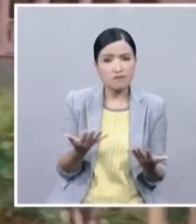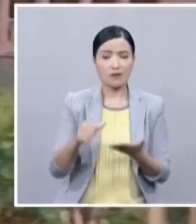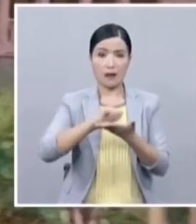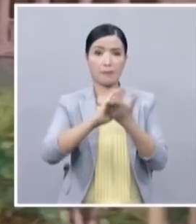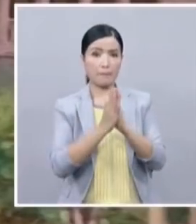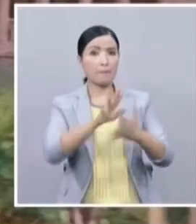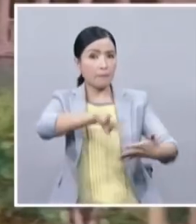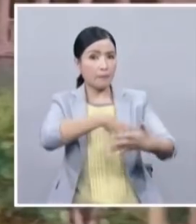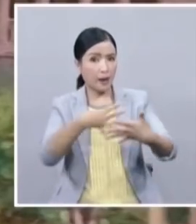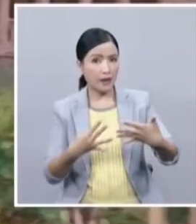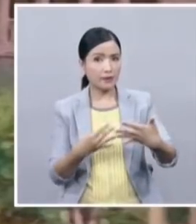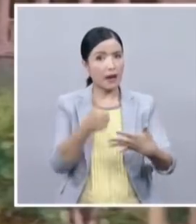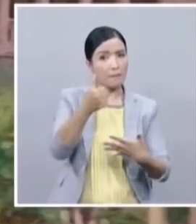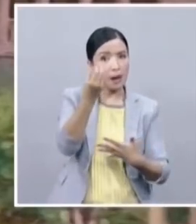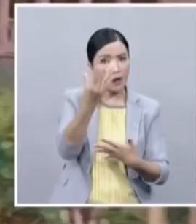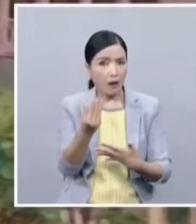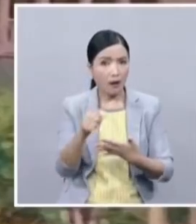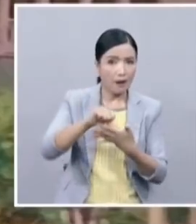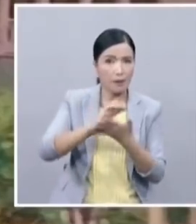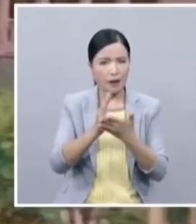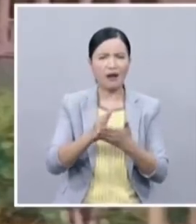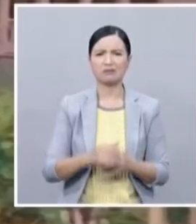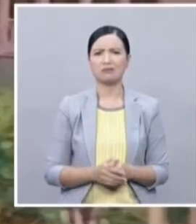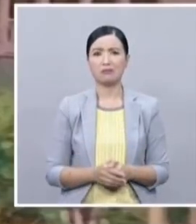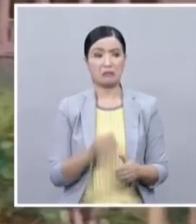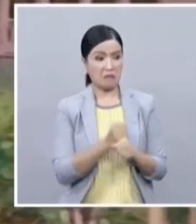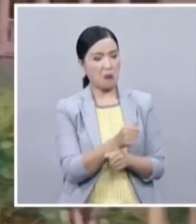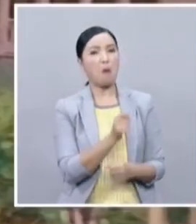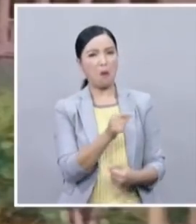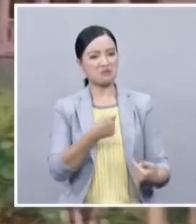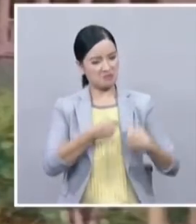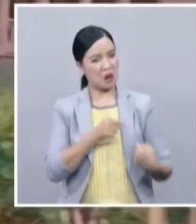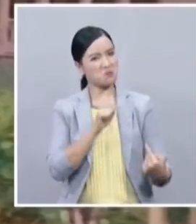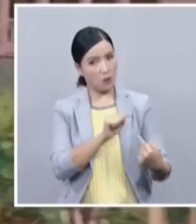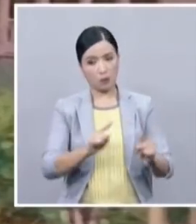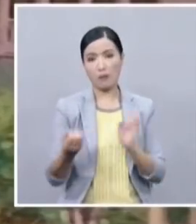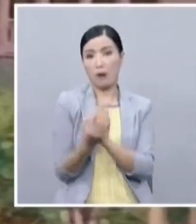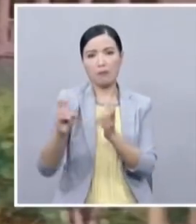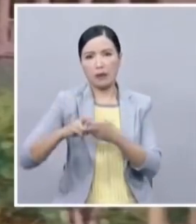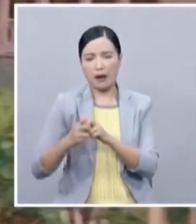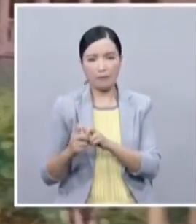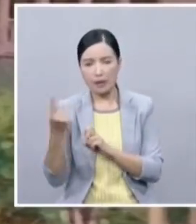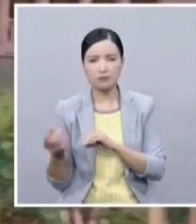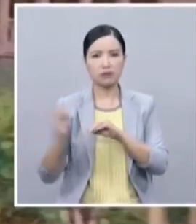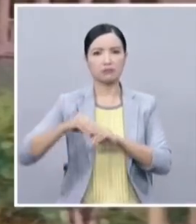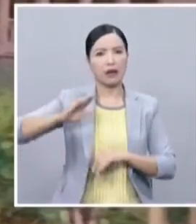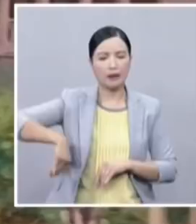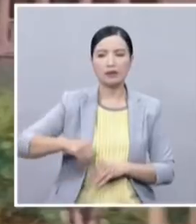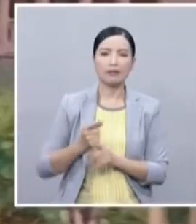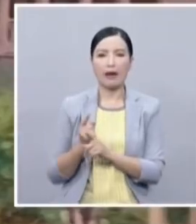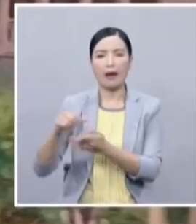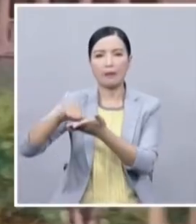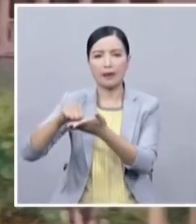การปรับเปลี่ยนแผนได้แค่ไหนนะครับไม่ใช่ทำอย่างหนึ่งถูกใจแต่ไปสร้างอีกปัญหาหนึ่งนะเกิดขึ้นมาภายหลังตาม